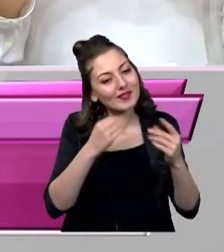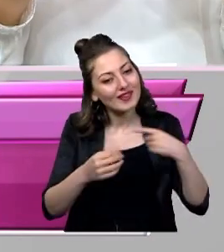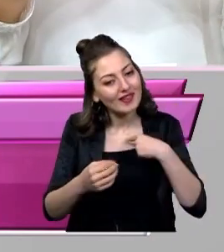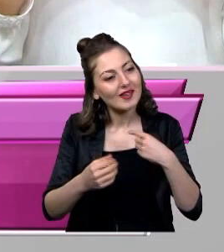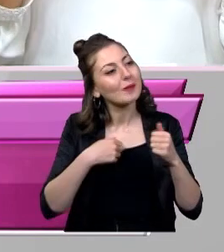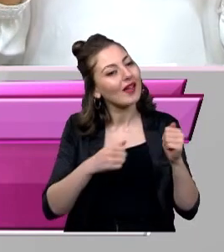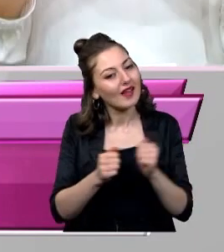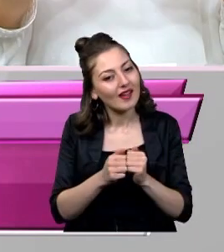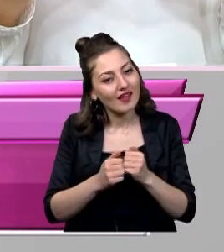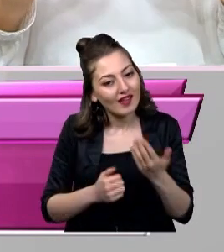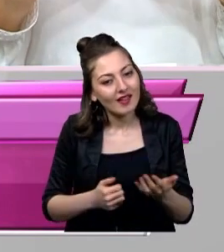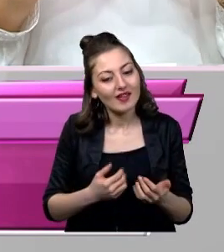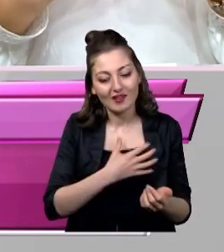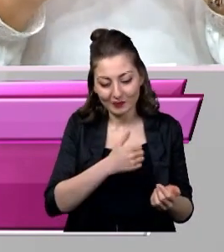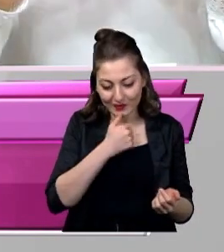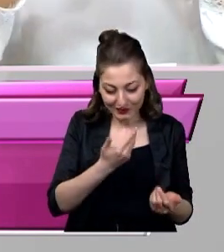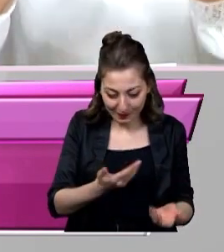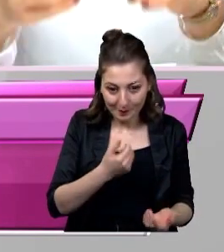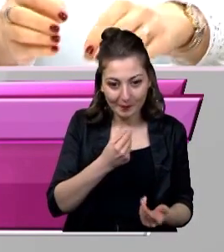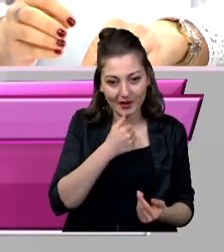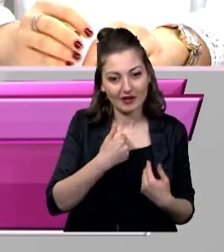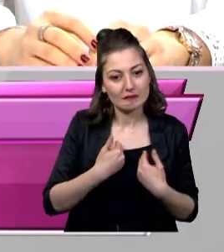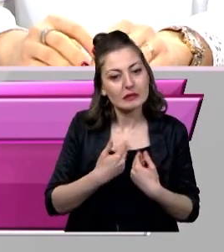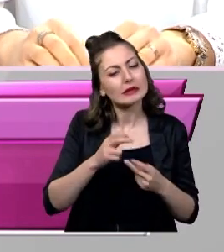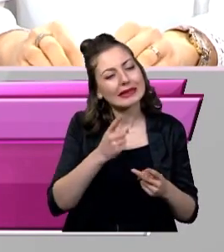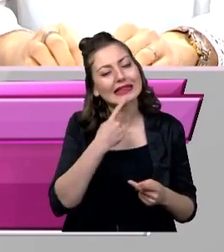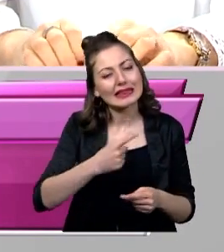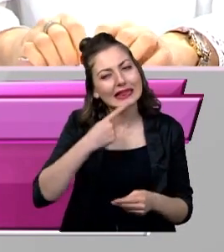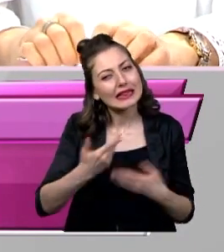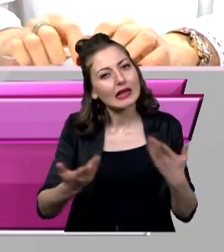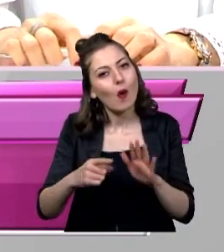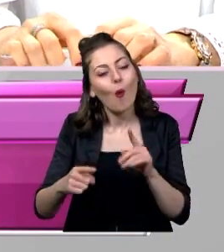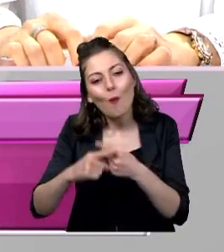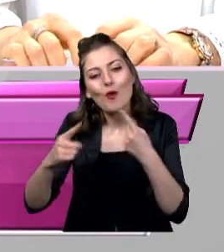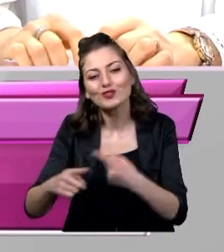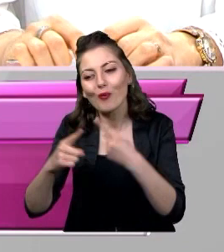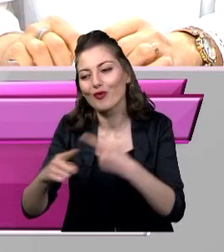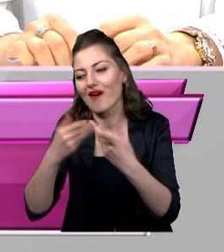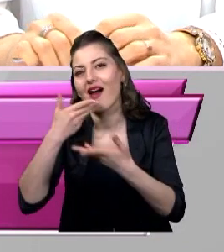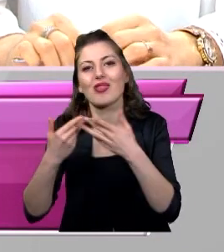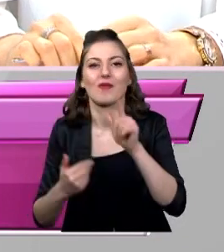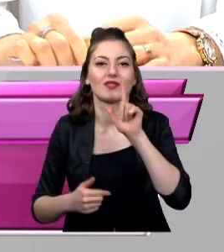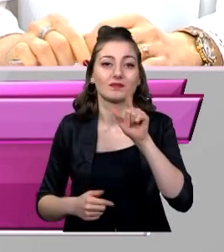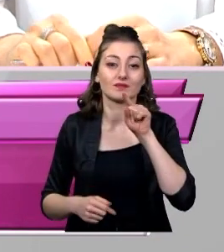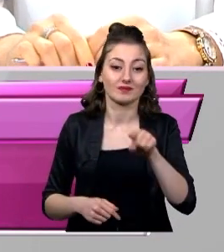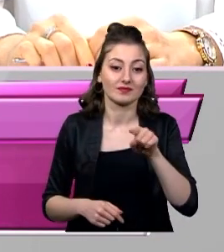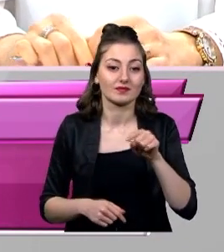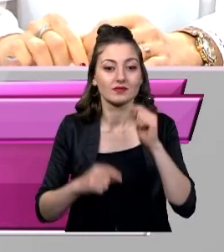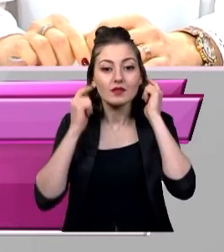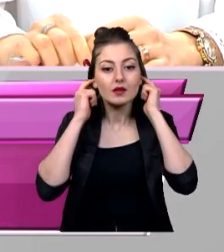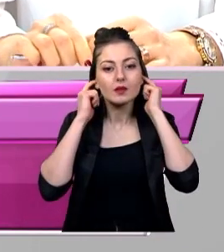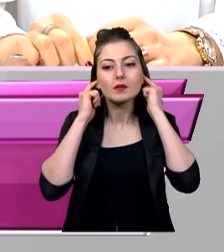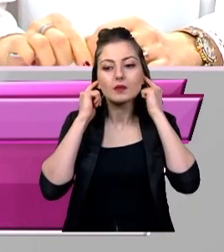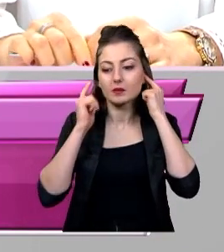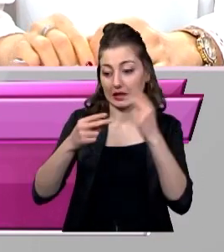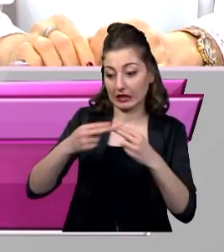sen bizimle beraber senin sana anne babalık yapıyoruz gibi böyle çok olumlu cümlelerle anlatılmalı Şimdi biz oldu bir